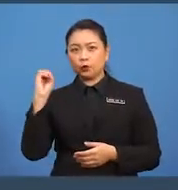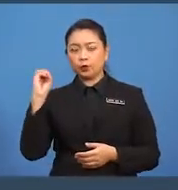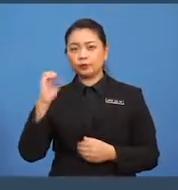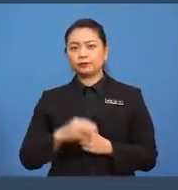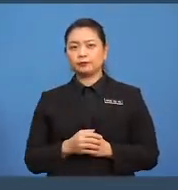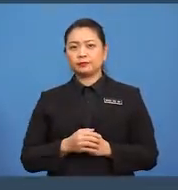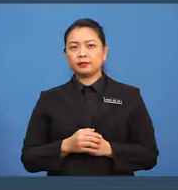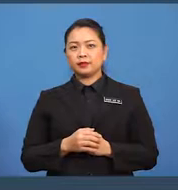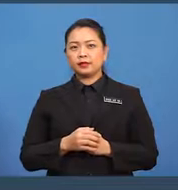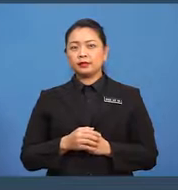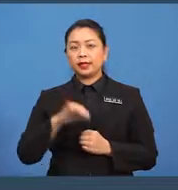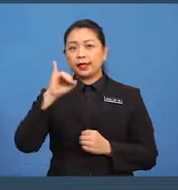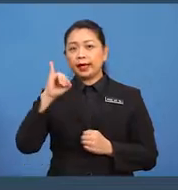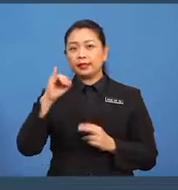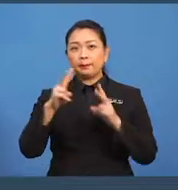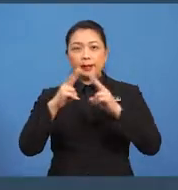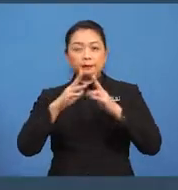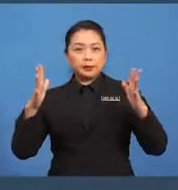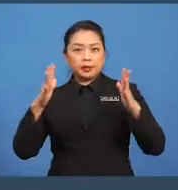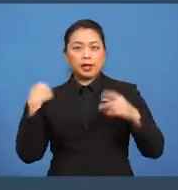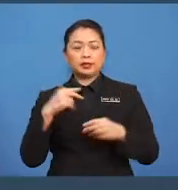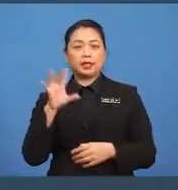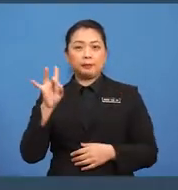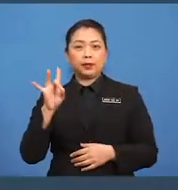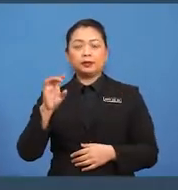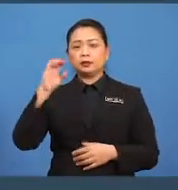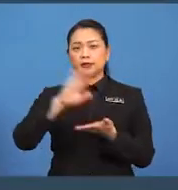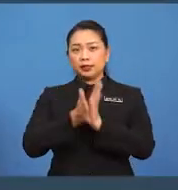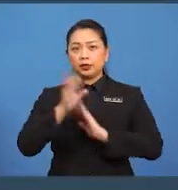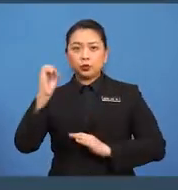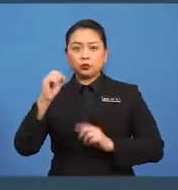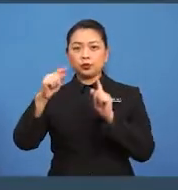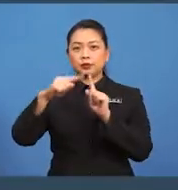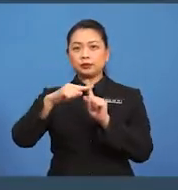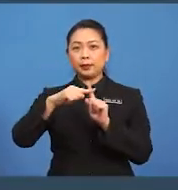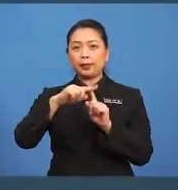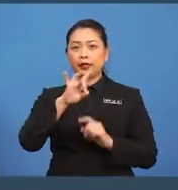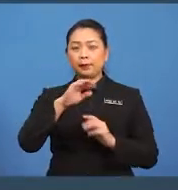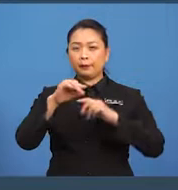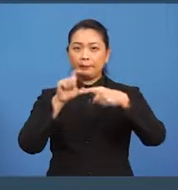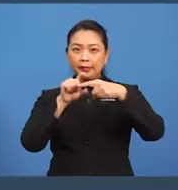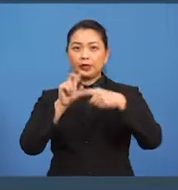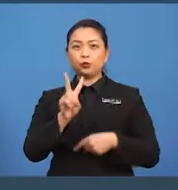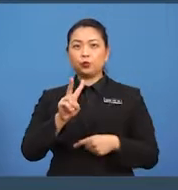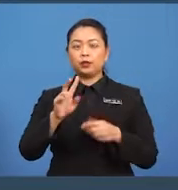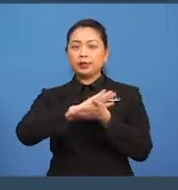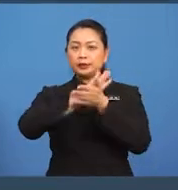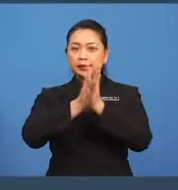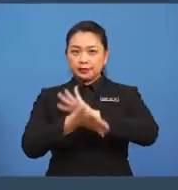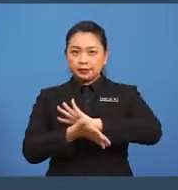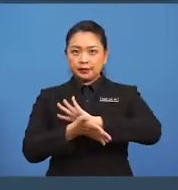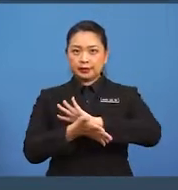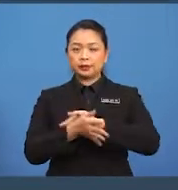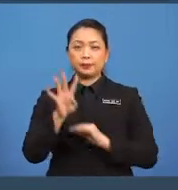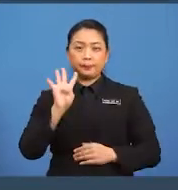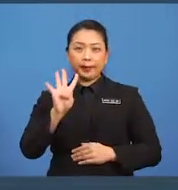dan indeks terbesar adalah 8. Sifar tambah 8 dibahagi dengan 2, maka jawapannya